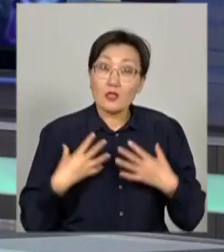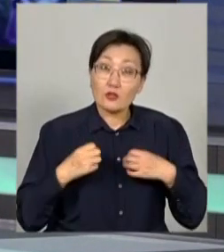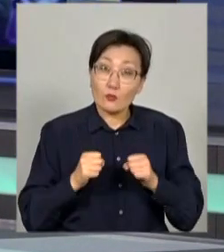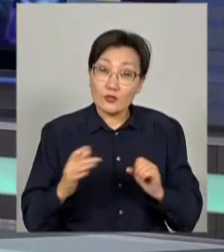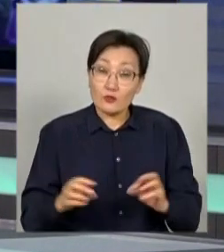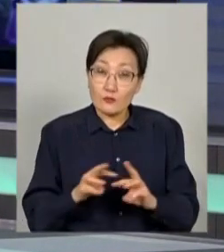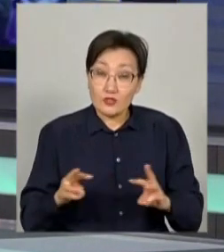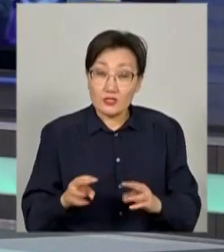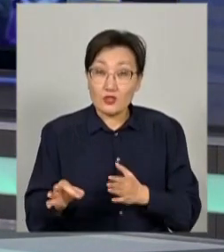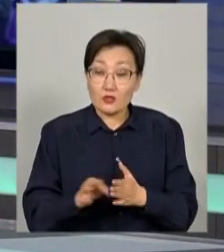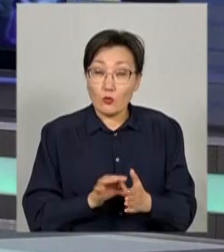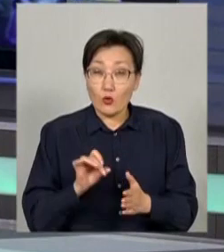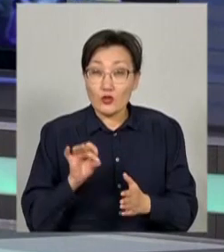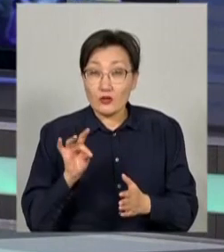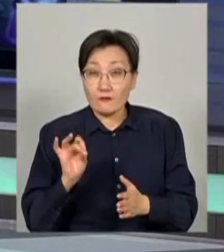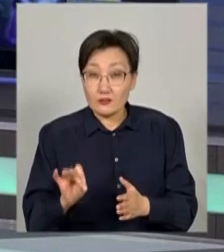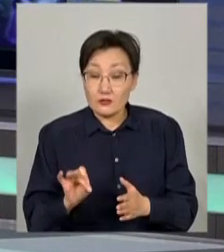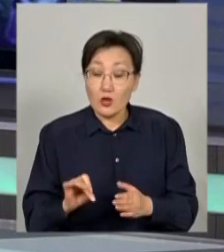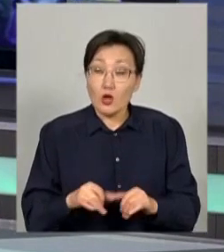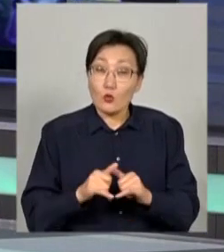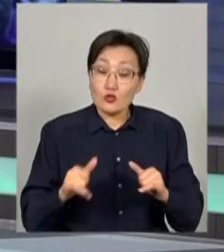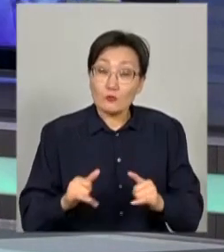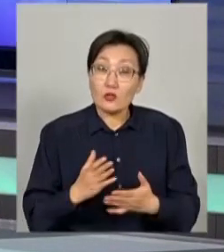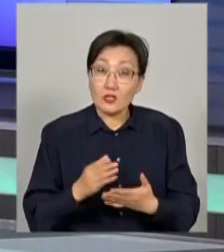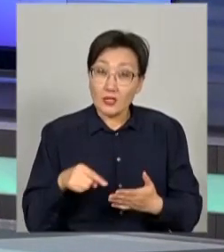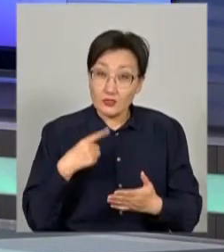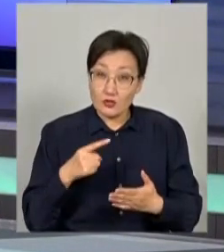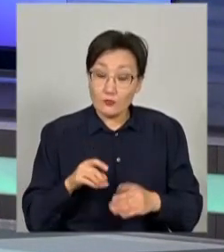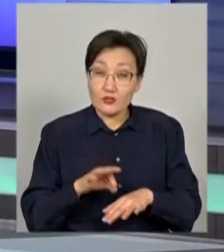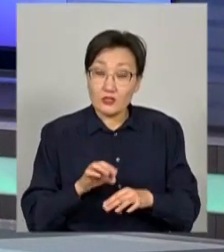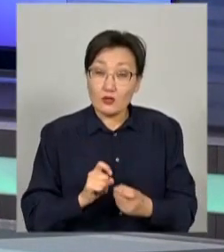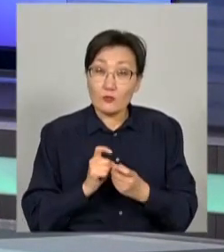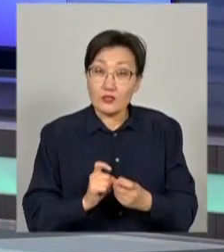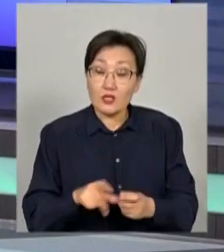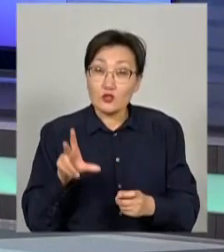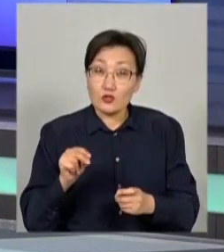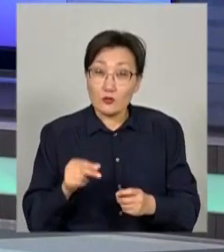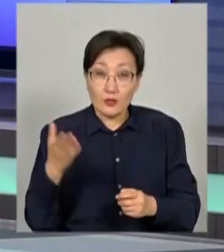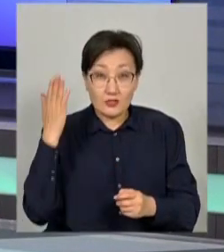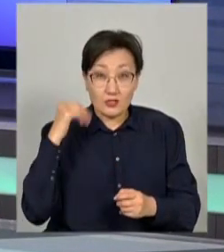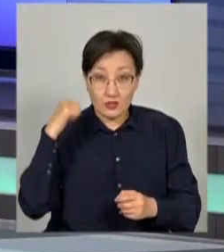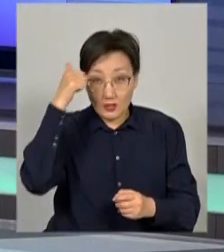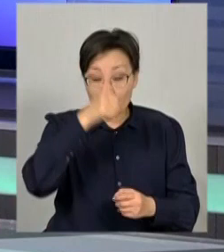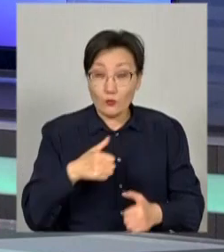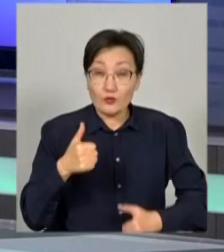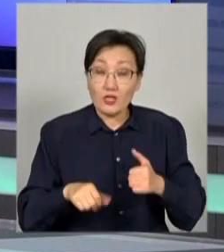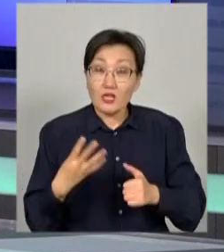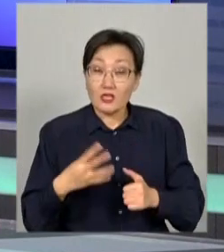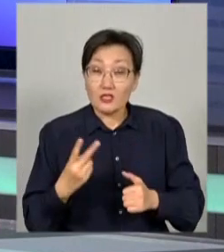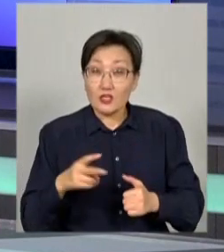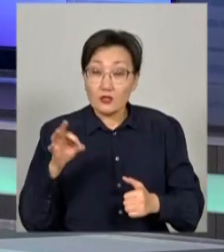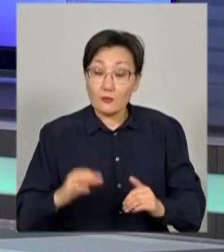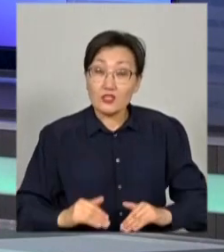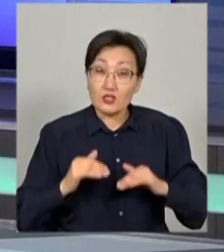министрлігі елде жедел респираторлы инфекцияда өршіп тұрғанын айтады. Аурумен арпалысқандардың саны өткен жылмен салыстырғанда